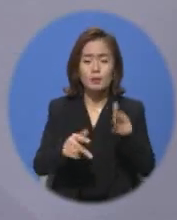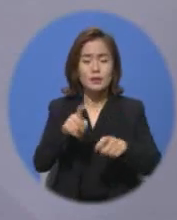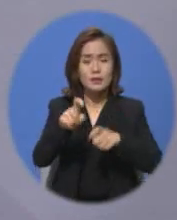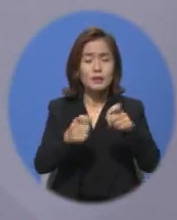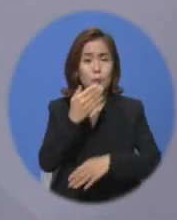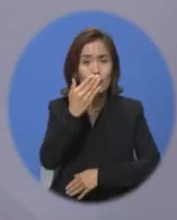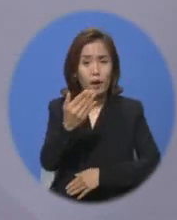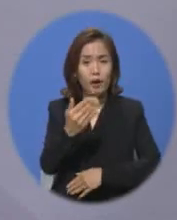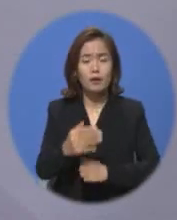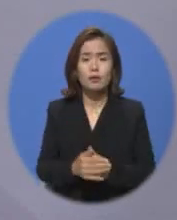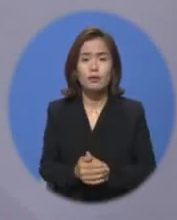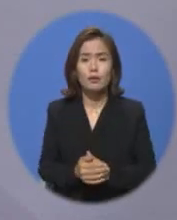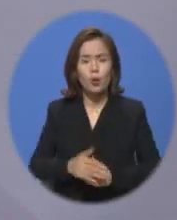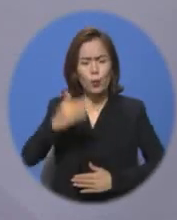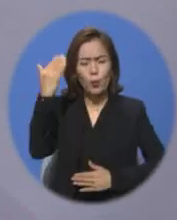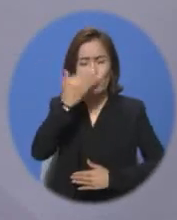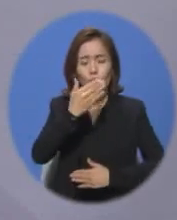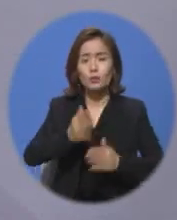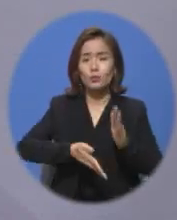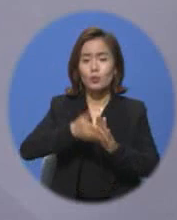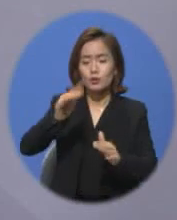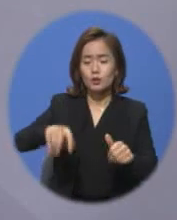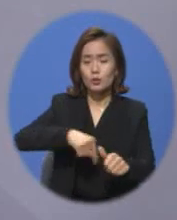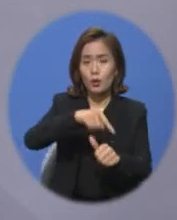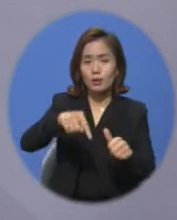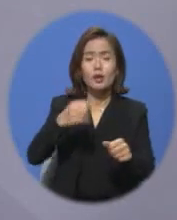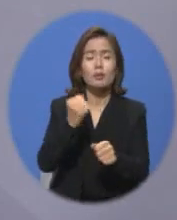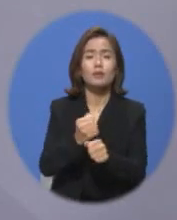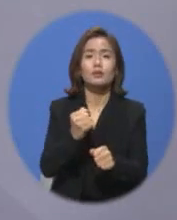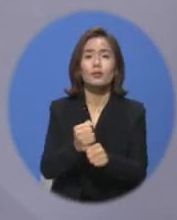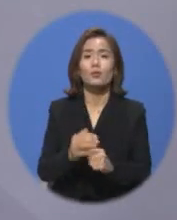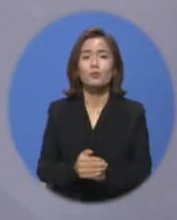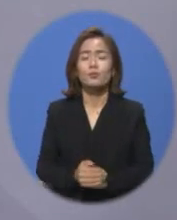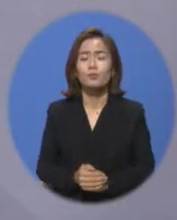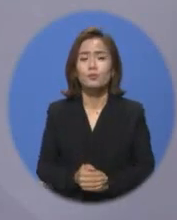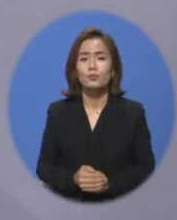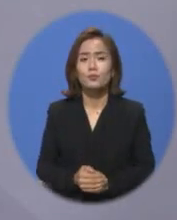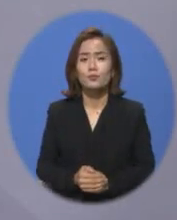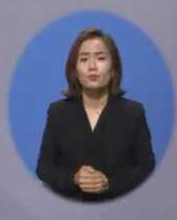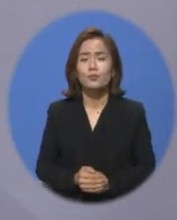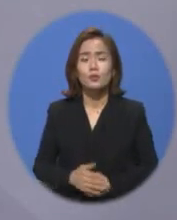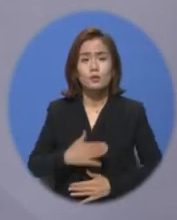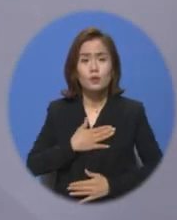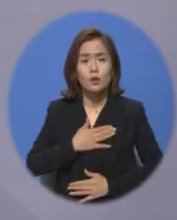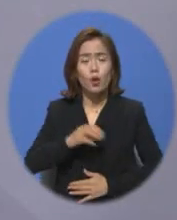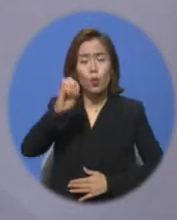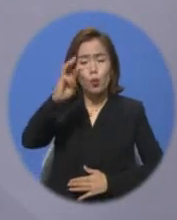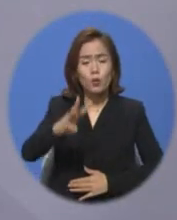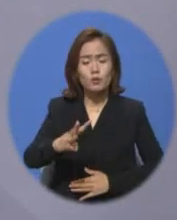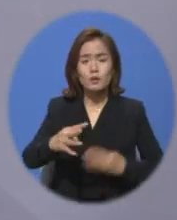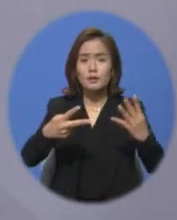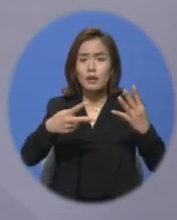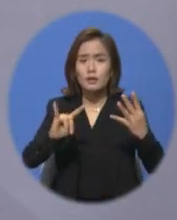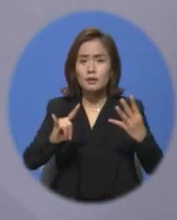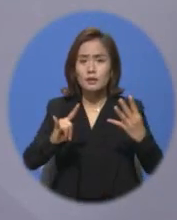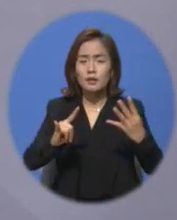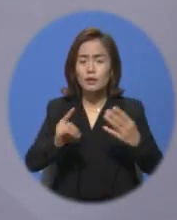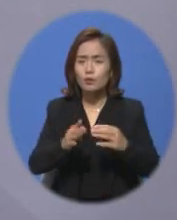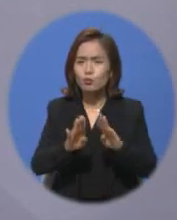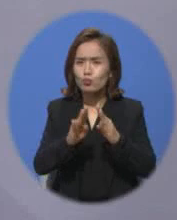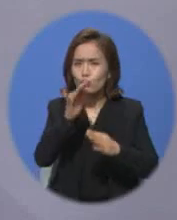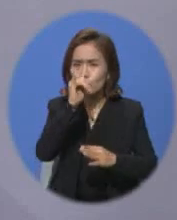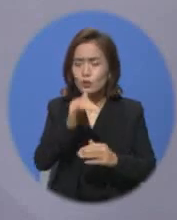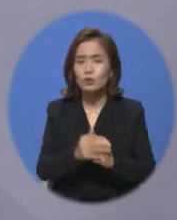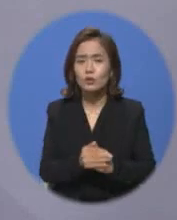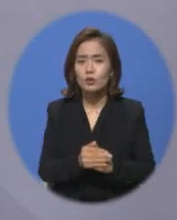프로젝트를시행함으로써쾌적한도시공간을조성할수있습니다 .또한,광주에는 예전에네개의큰문이있었다고알고